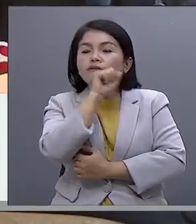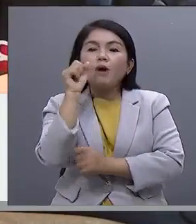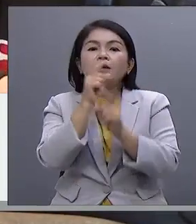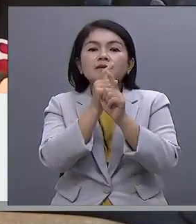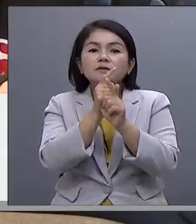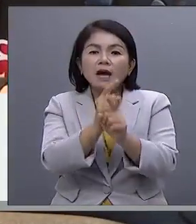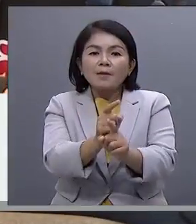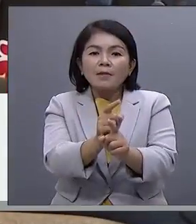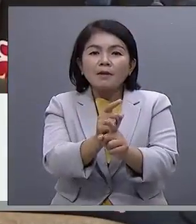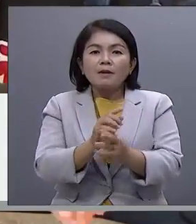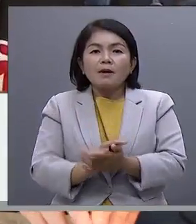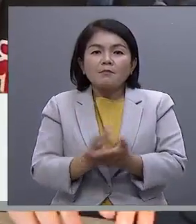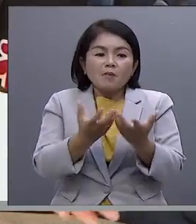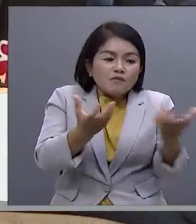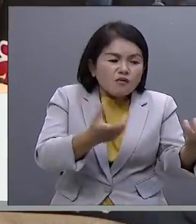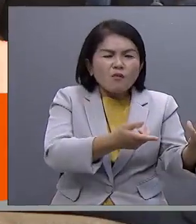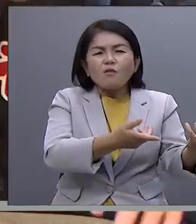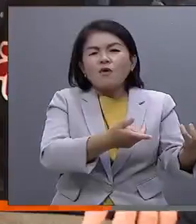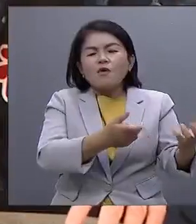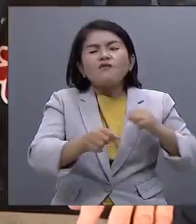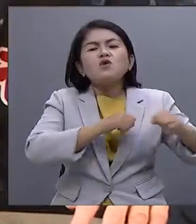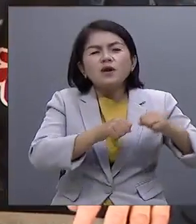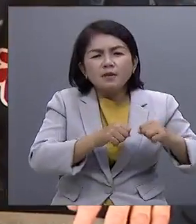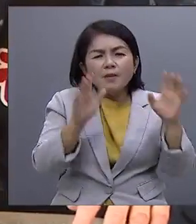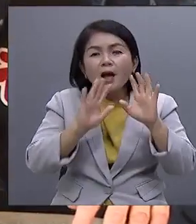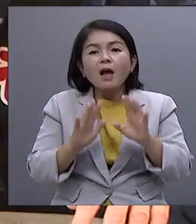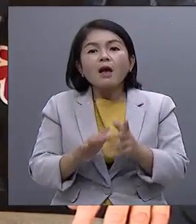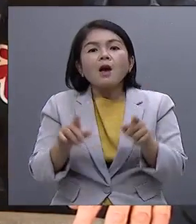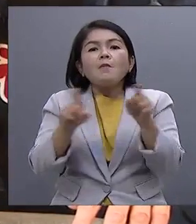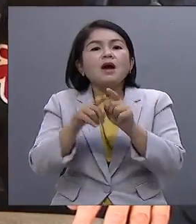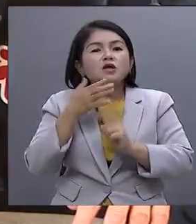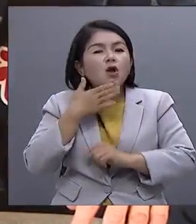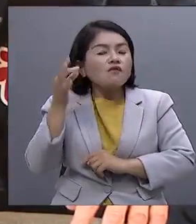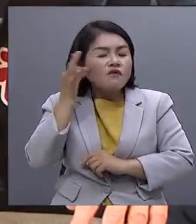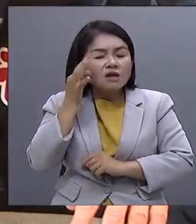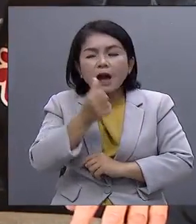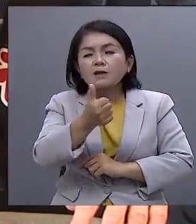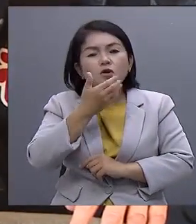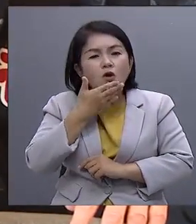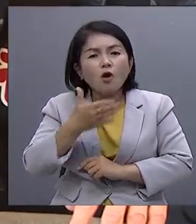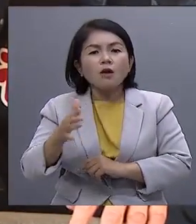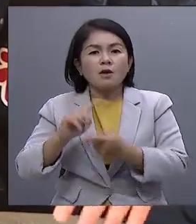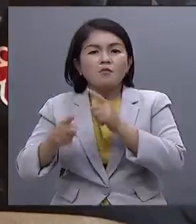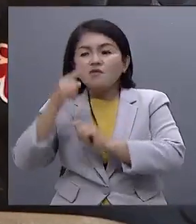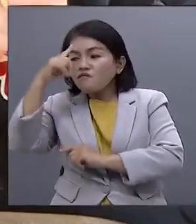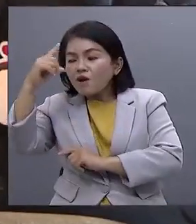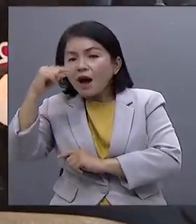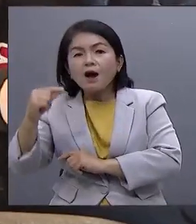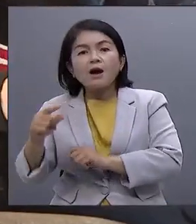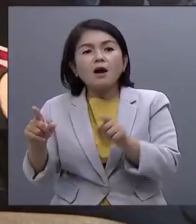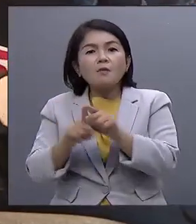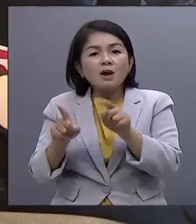ได้แยกว่ารุ่นใหม่รุ่นแต่คาราบาวเนี่ยมันเป็นอย่างนี้มาตลอดเพื่อนผมเป็นฝรั่งเป็นซาว